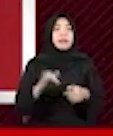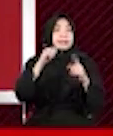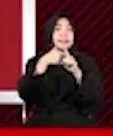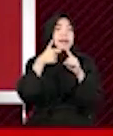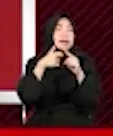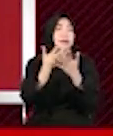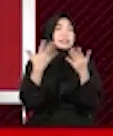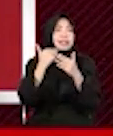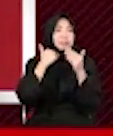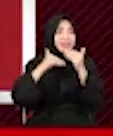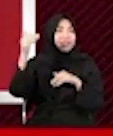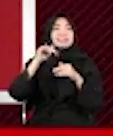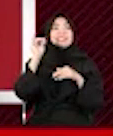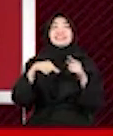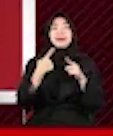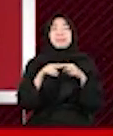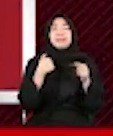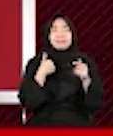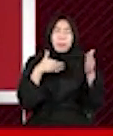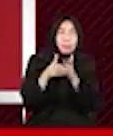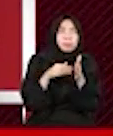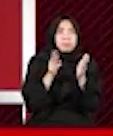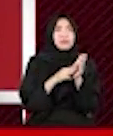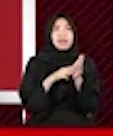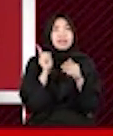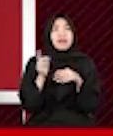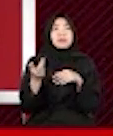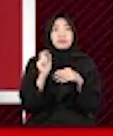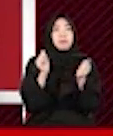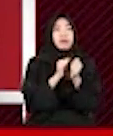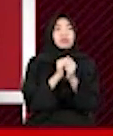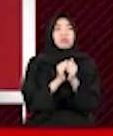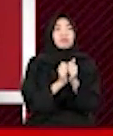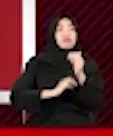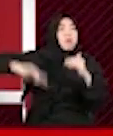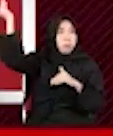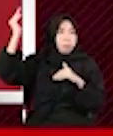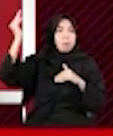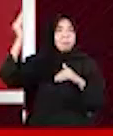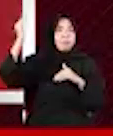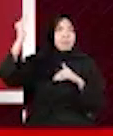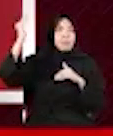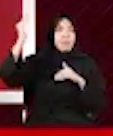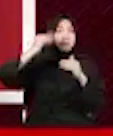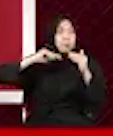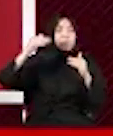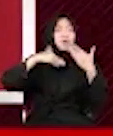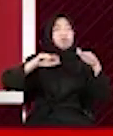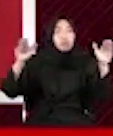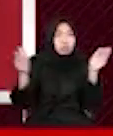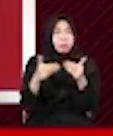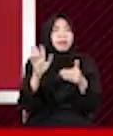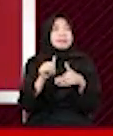meningkat, tetapi memang yang menjadi masalah tiba-tiba terjadi lonjakan jumlah kasus positif COVID-19 sehingga terpaksa ditutup kembali.